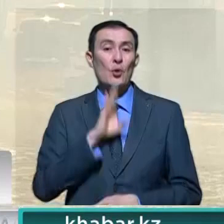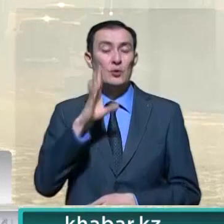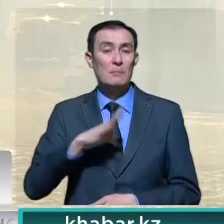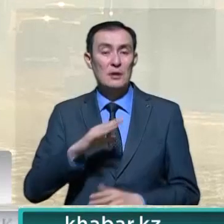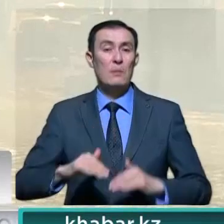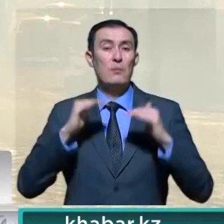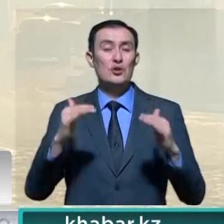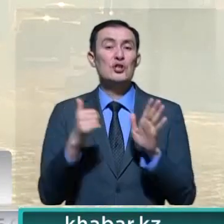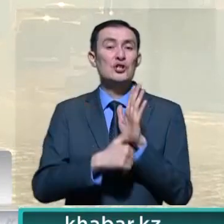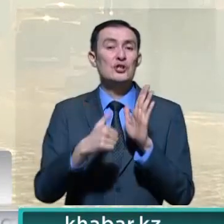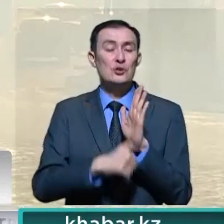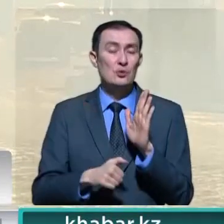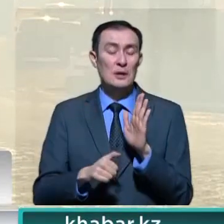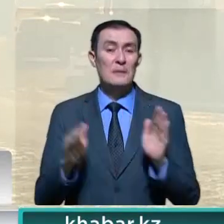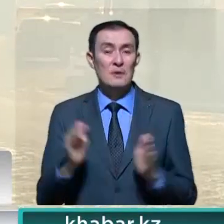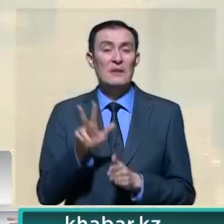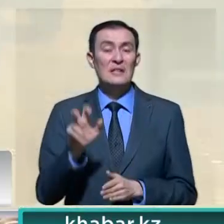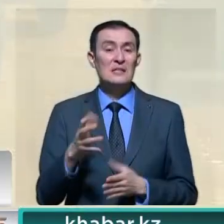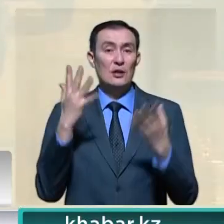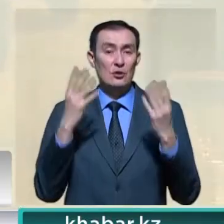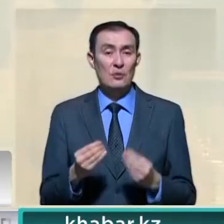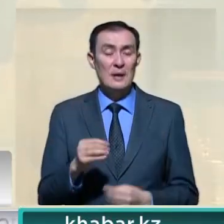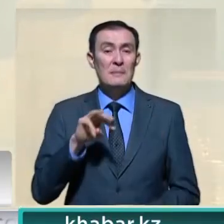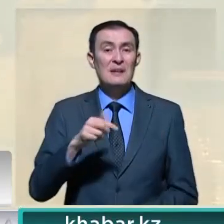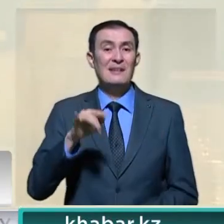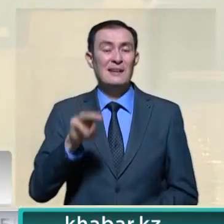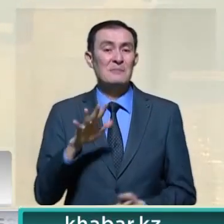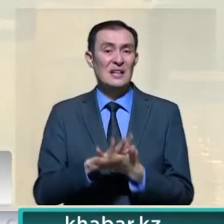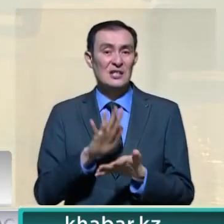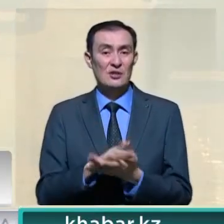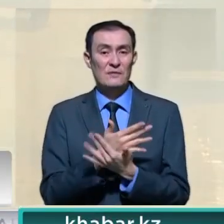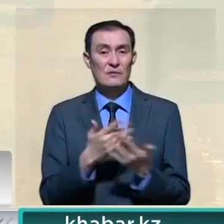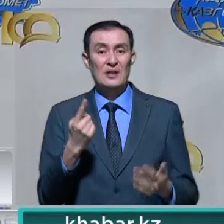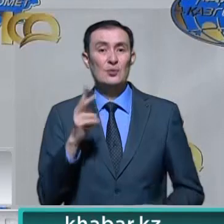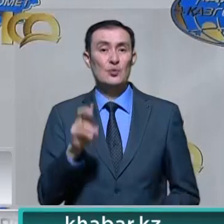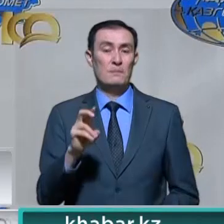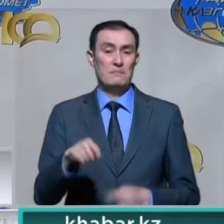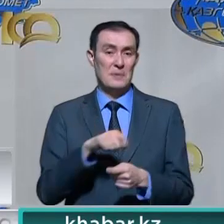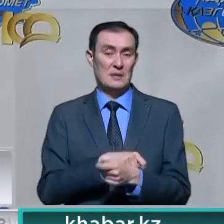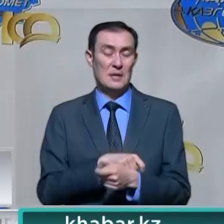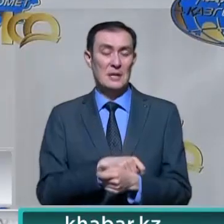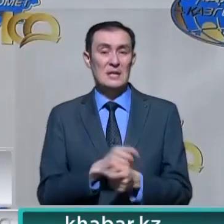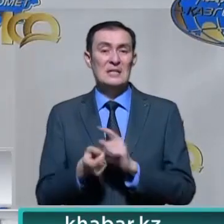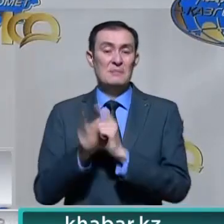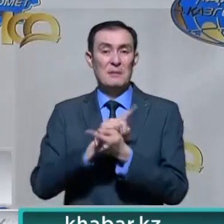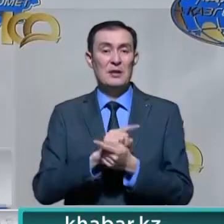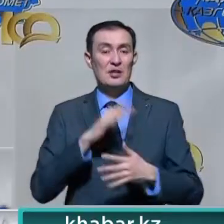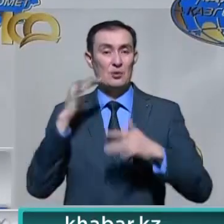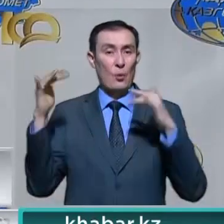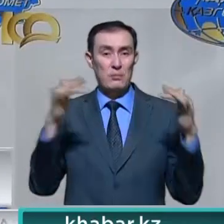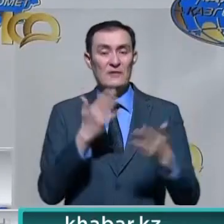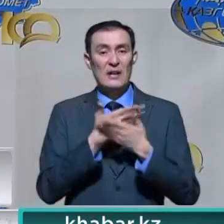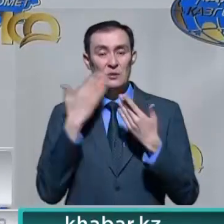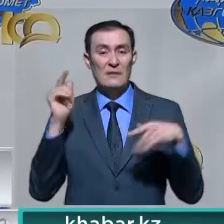выше 600, минимальный днем – 300 микрограммов загрязняющих веществ на кубический метр. В связи с переменной облачностью,